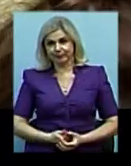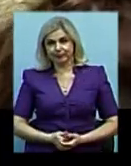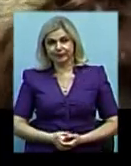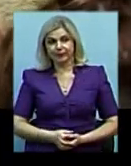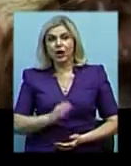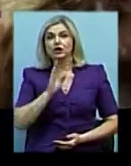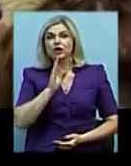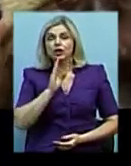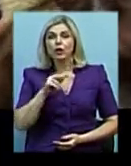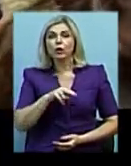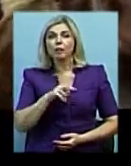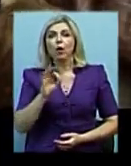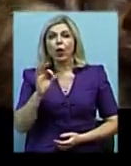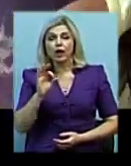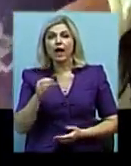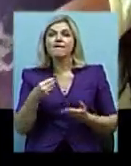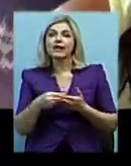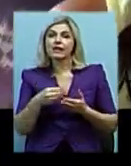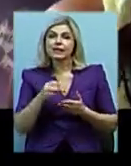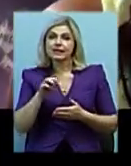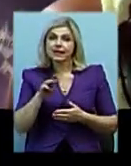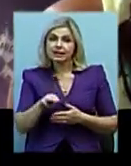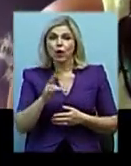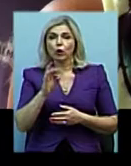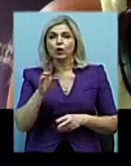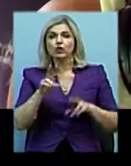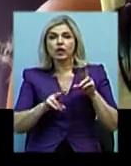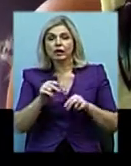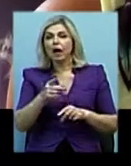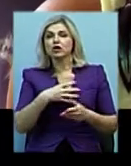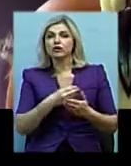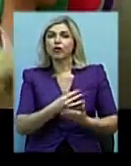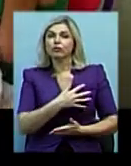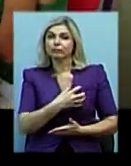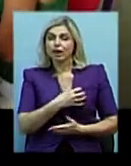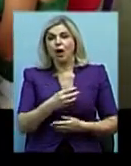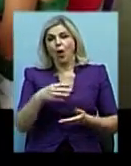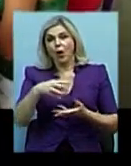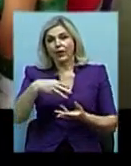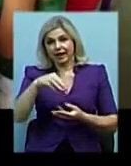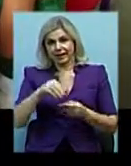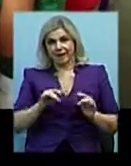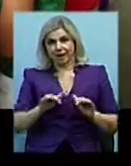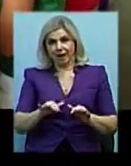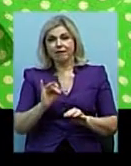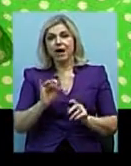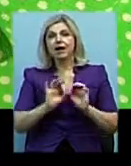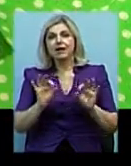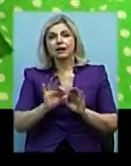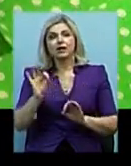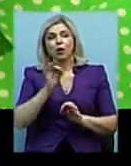Людмила Олійник за освітою фінансист, але вважає своїм покликанням кондитерську справу. Розказала вихованцям табору про переваги своєї